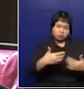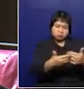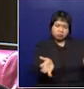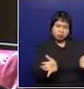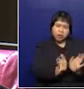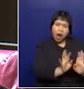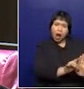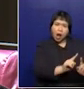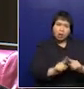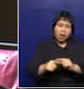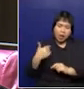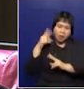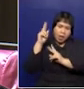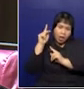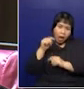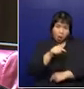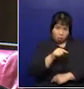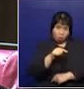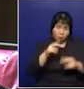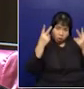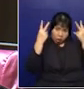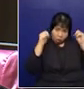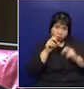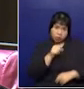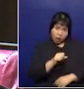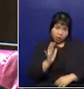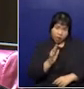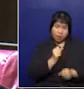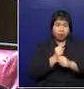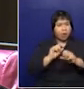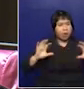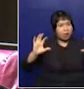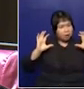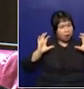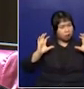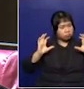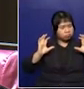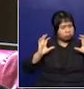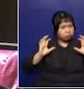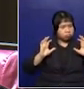มีคนเถียงกันในข่าวเนี่ยว่าท่านนายกเป็นหรือไม่เป็นเจ้าหน้าที่ของรัฐแล้วมีข่าวปะ